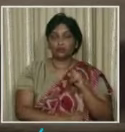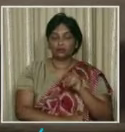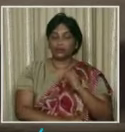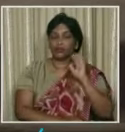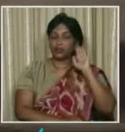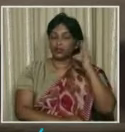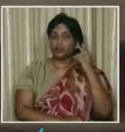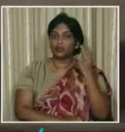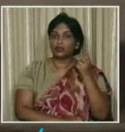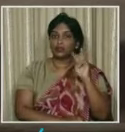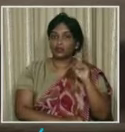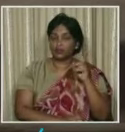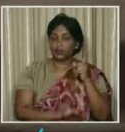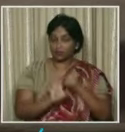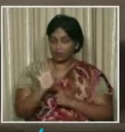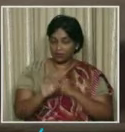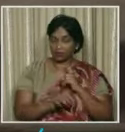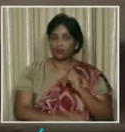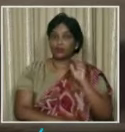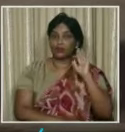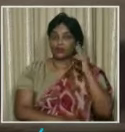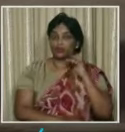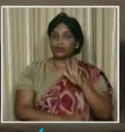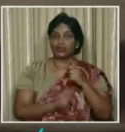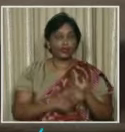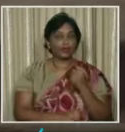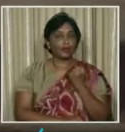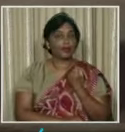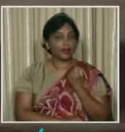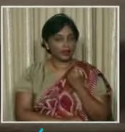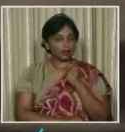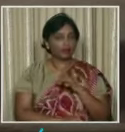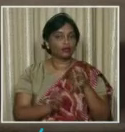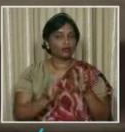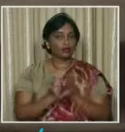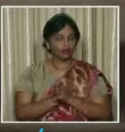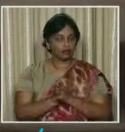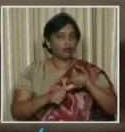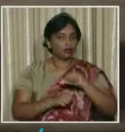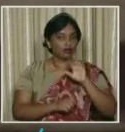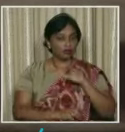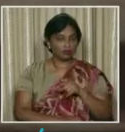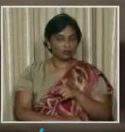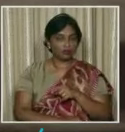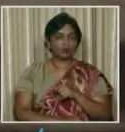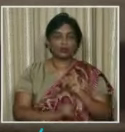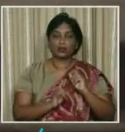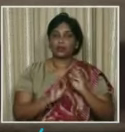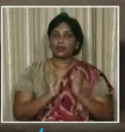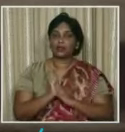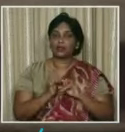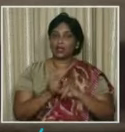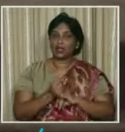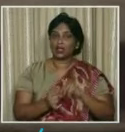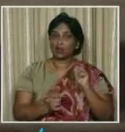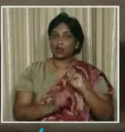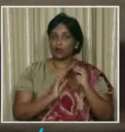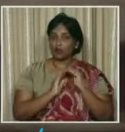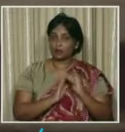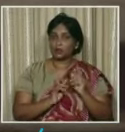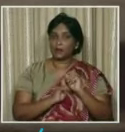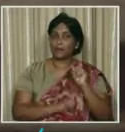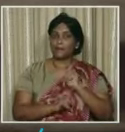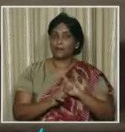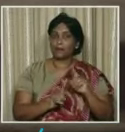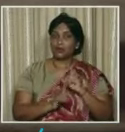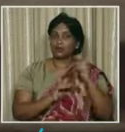විශේෂයෙන්ම 2021 වර්ෂයේදී විශේෂිත වූ වියදම් එකකවලට අදාළව තිබෙන ආයතන අතුරින් අග්‍රාමාත්‍ය ලේකම් කාර්යාලයත් පාර්ලිමේන්තුවේ